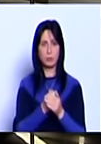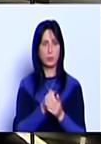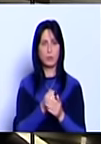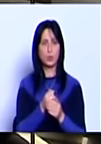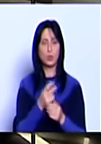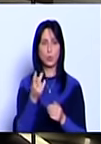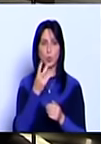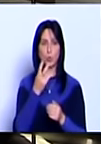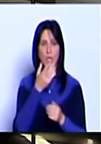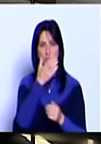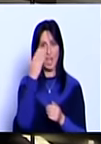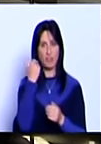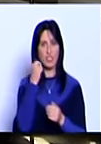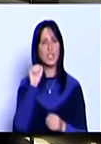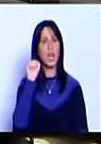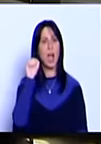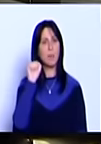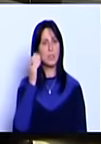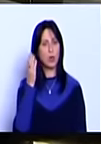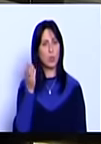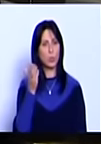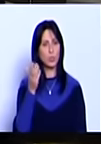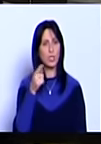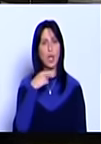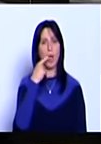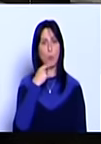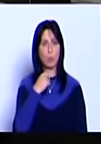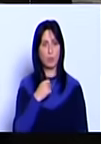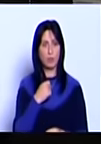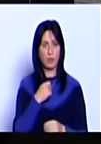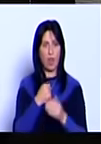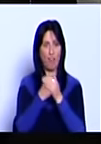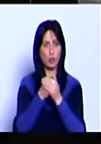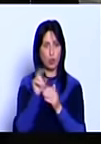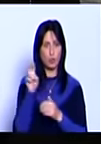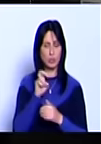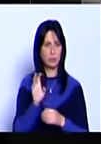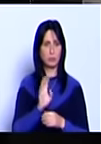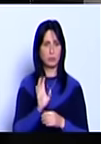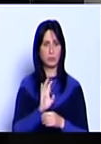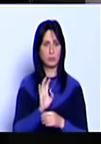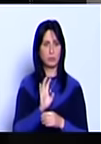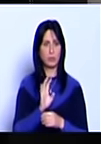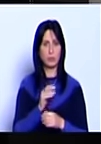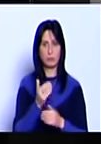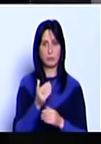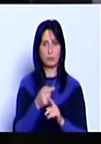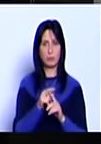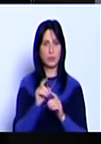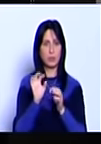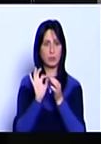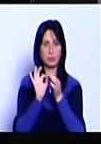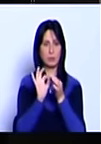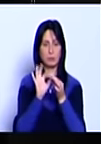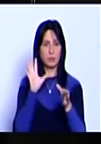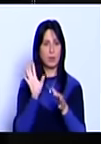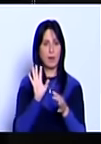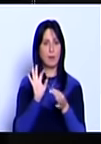უნდა დაივიწყო, ძალიან გამსახურდიას რომ ახსენე. ავტორიტეტს იყენებ თუ უბრალოდ ახლა მისგან წყვეტა არ უნდა